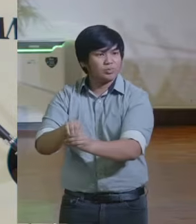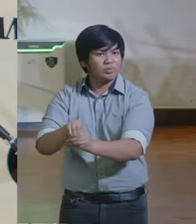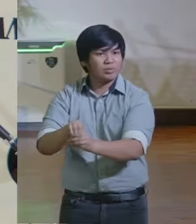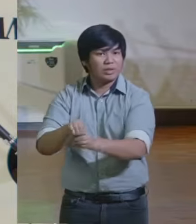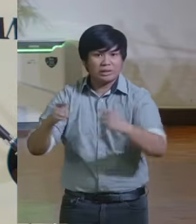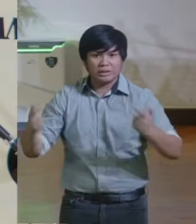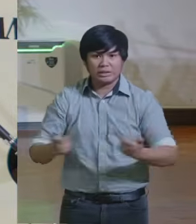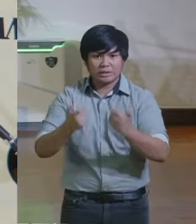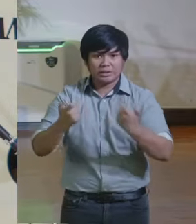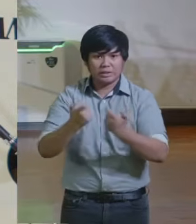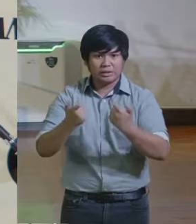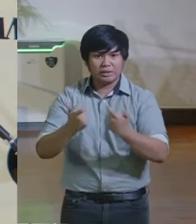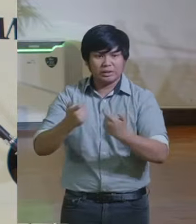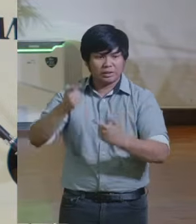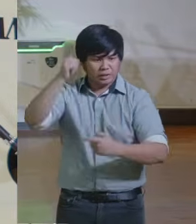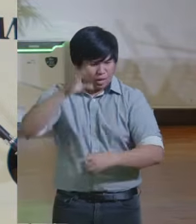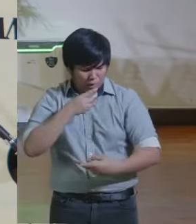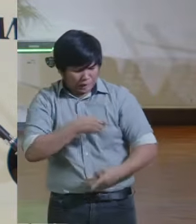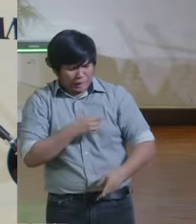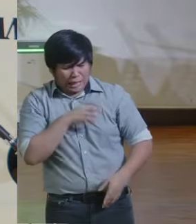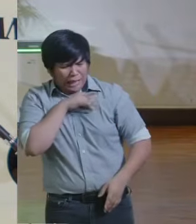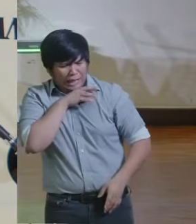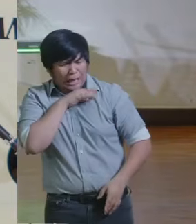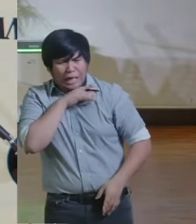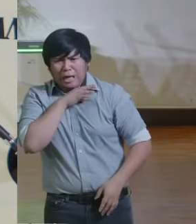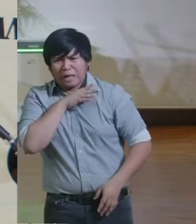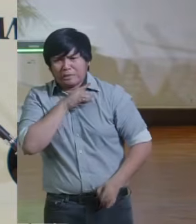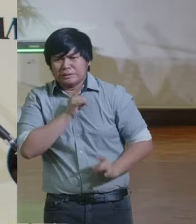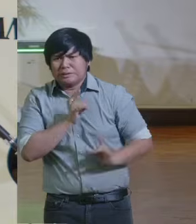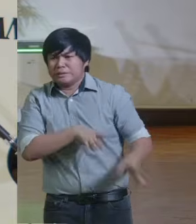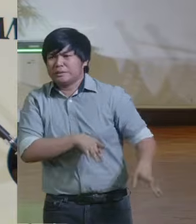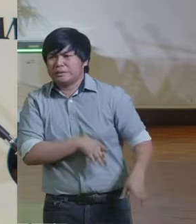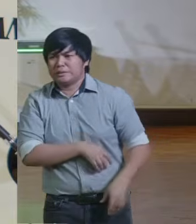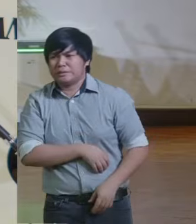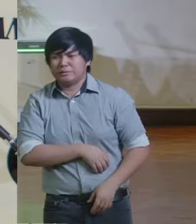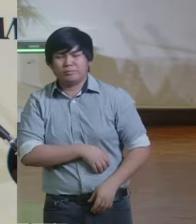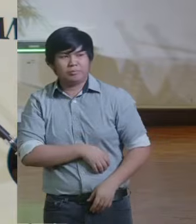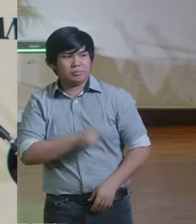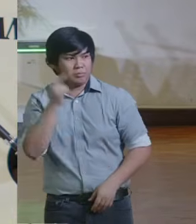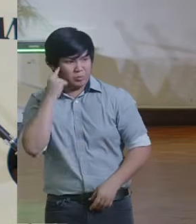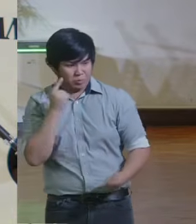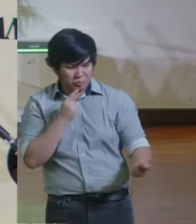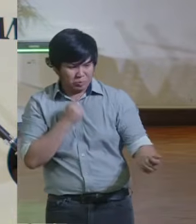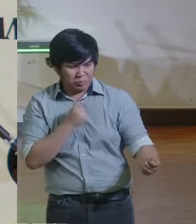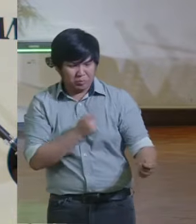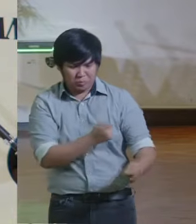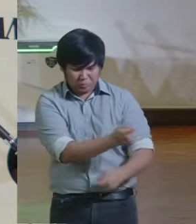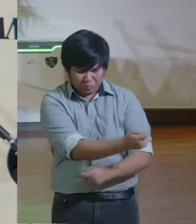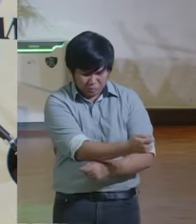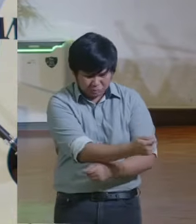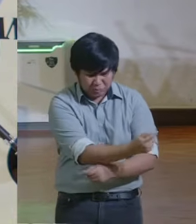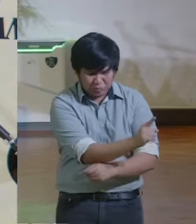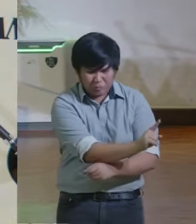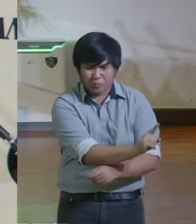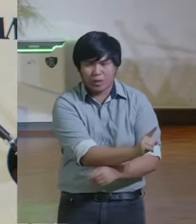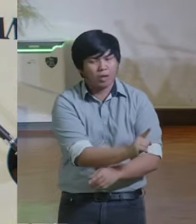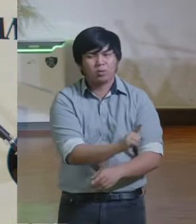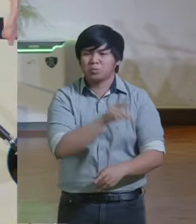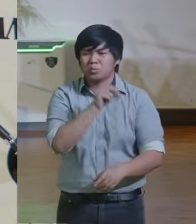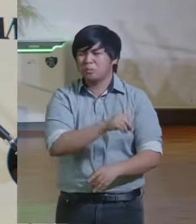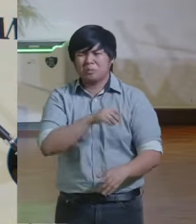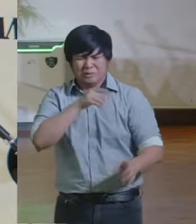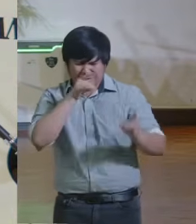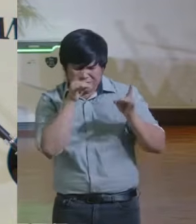kasalanan sa Diyos. Hindi niya po ito pinawawalang bahala. Kaya ang wika niya sa Romans 6:23, for